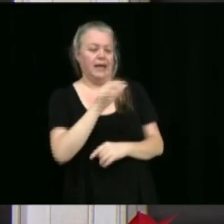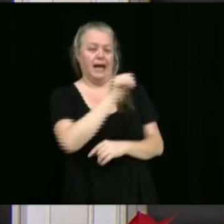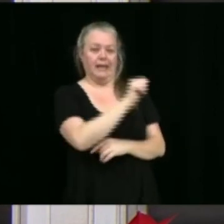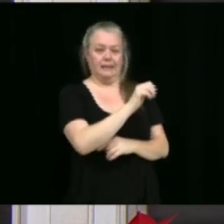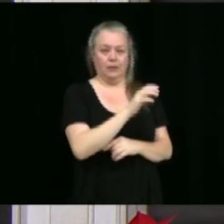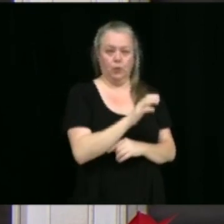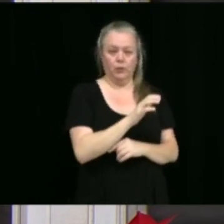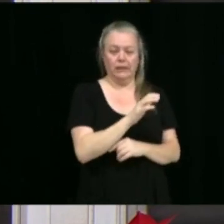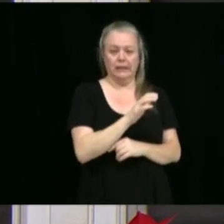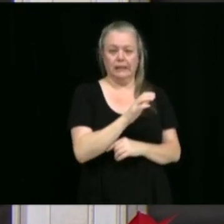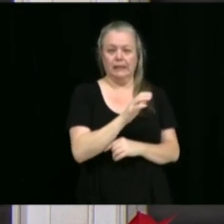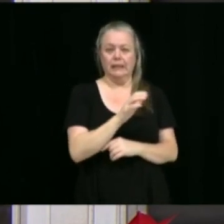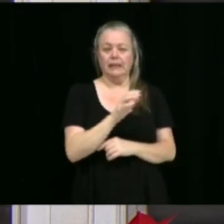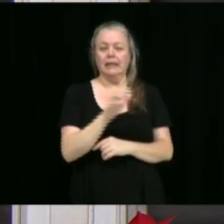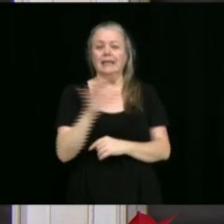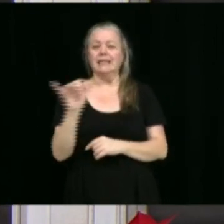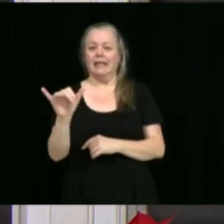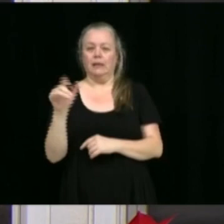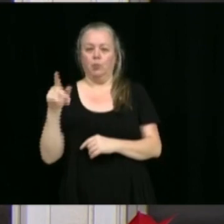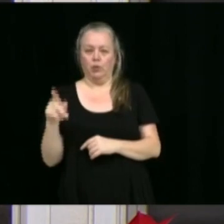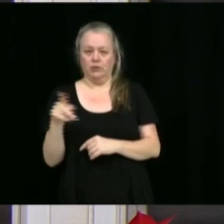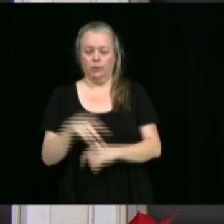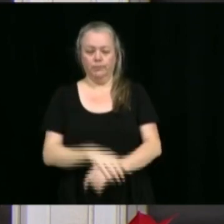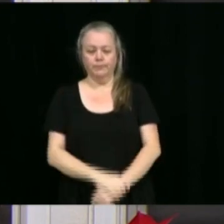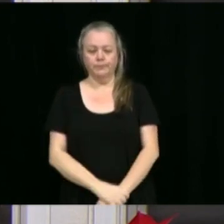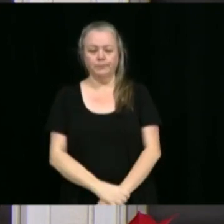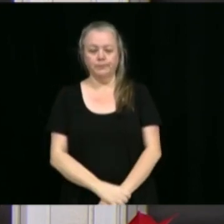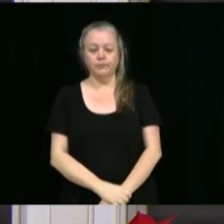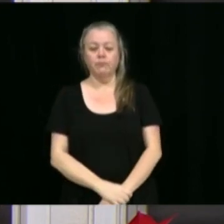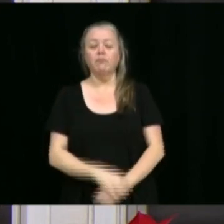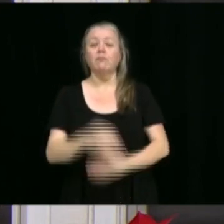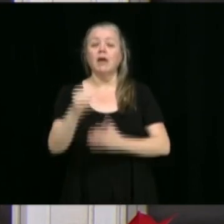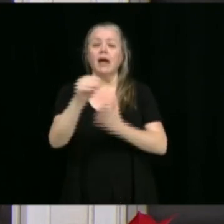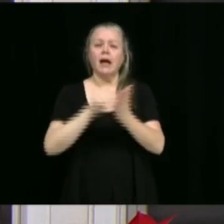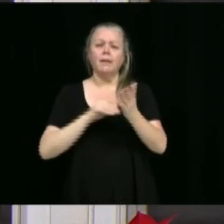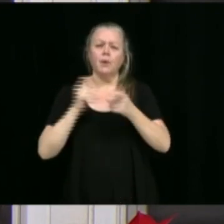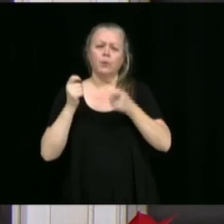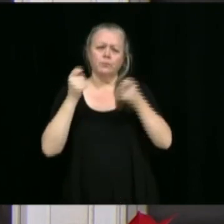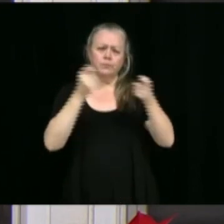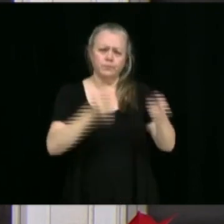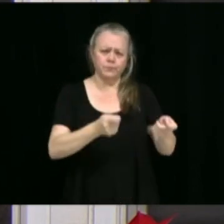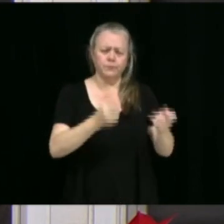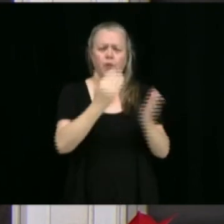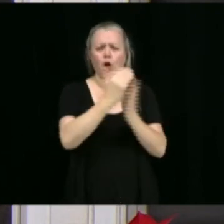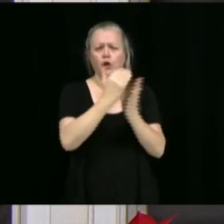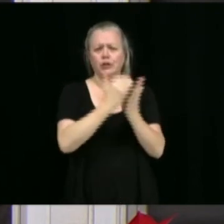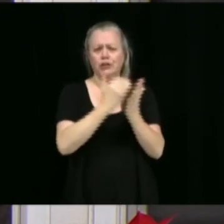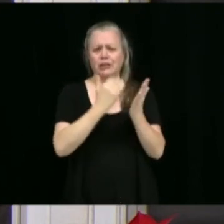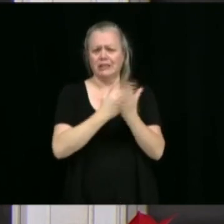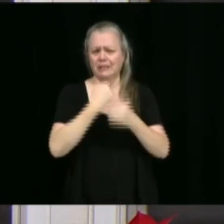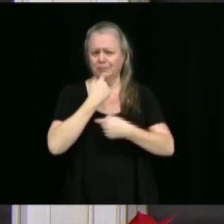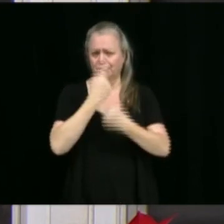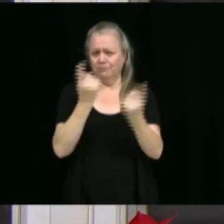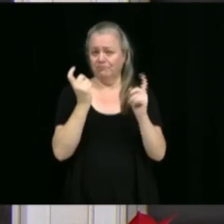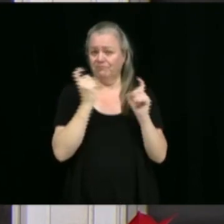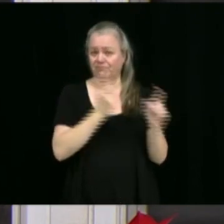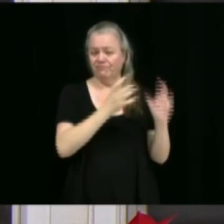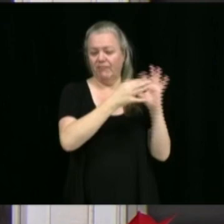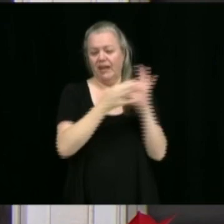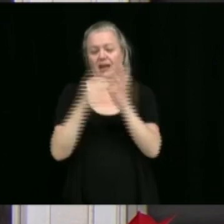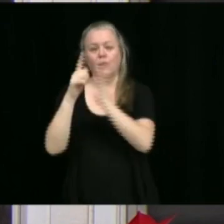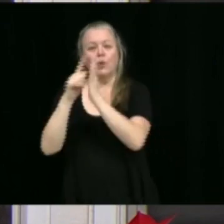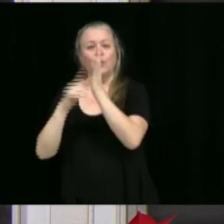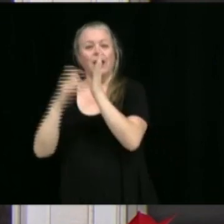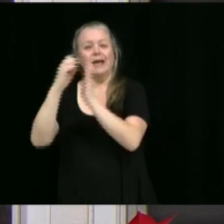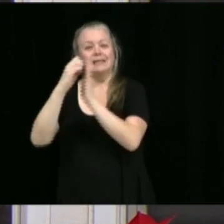Côté, Yannick Poisson. Dépôt des rapports, dépôt du registre des déclarations de dons en vertu de la loi sur l'éthique